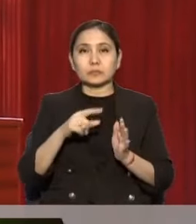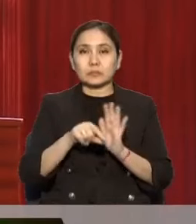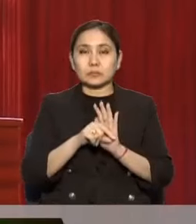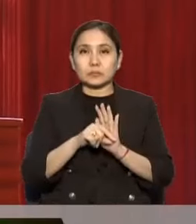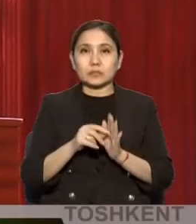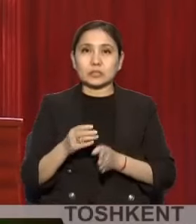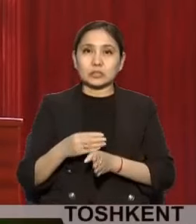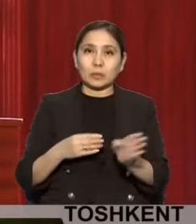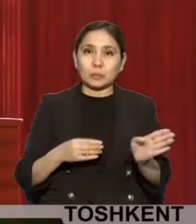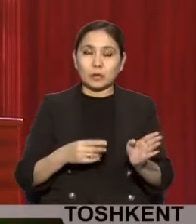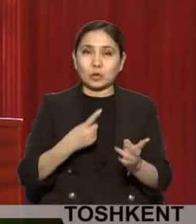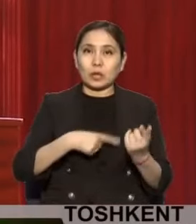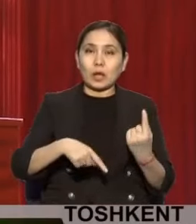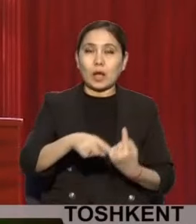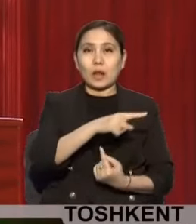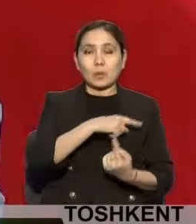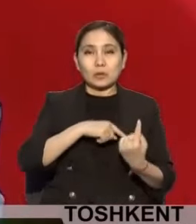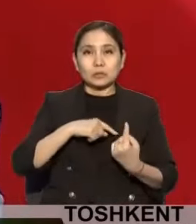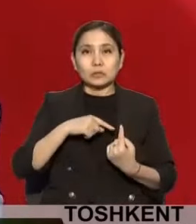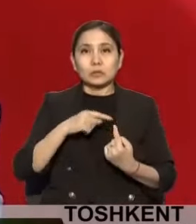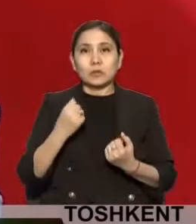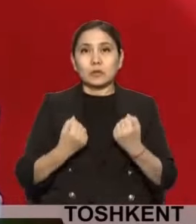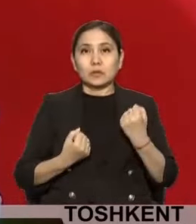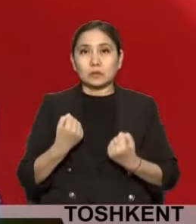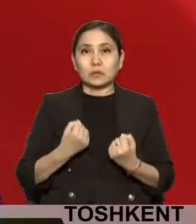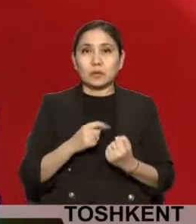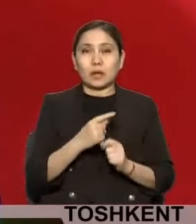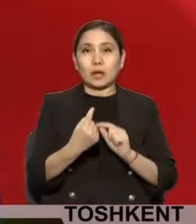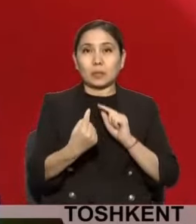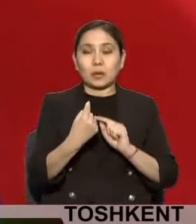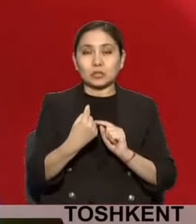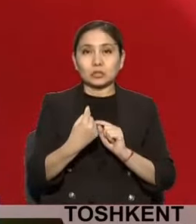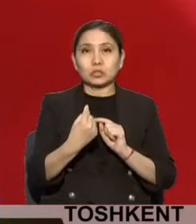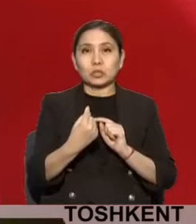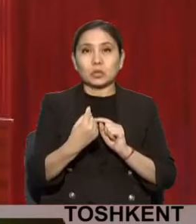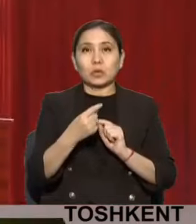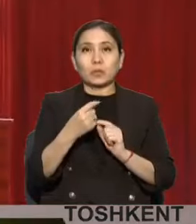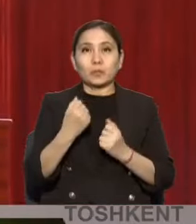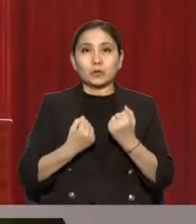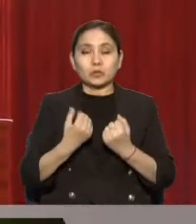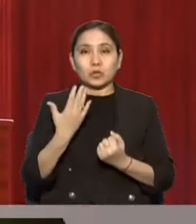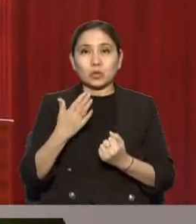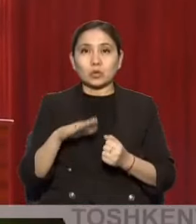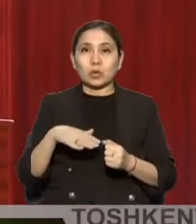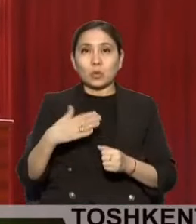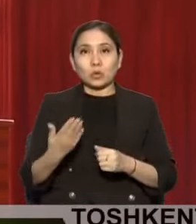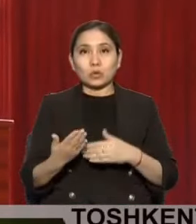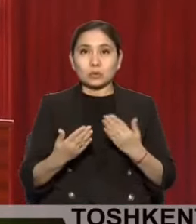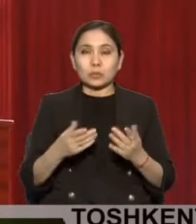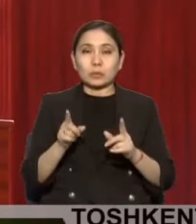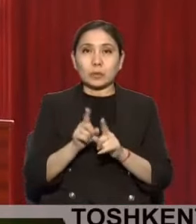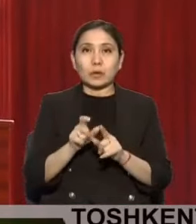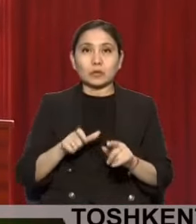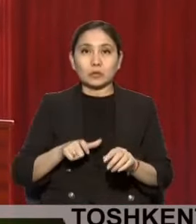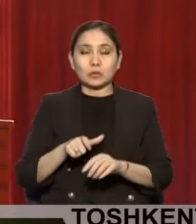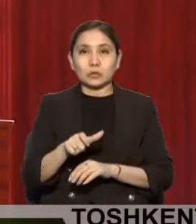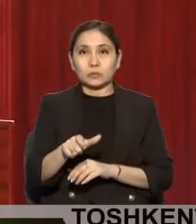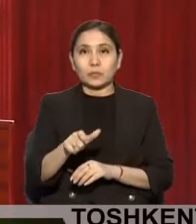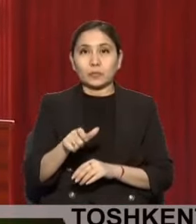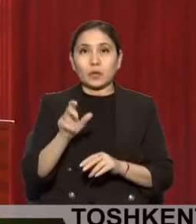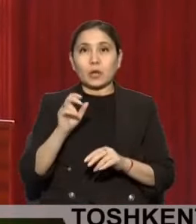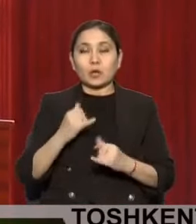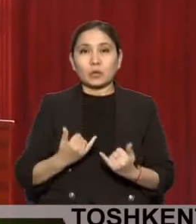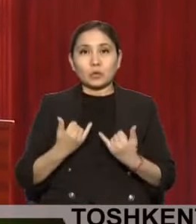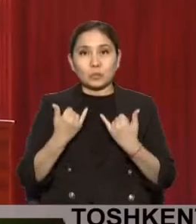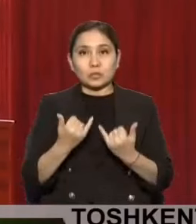chapga burilish yoki qayrilib olishda haydovchi qarama-qarshi yo'nalishdan to'g'riga yoki o'ngga harakatlanayotgan transport vositalariga yo'l